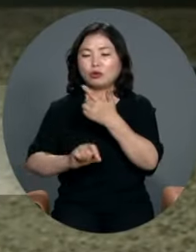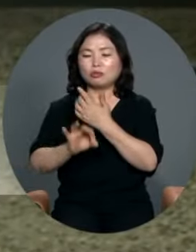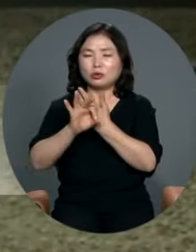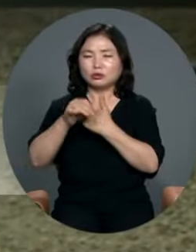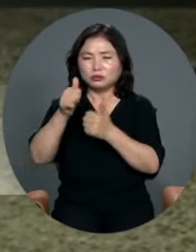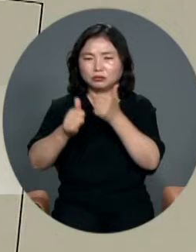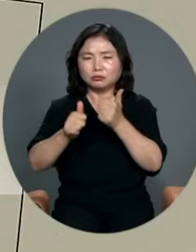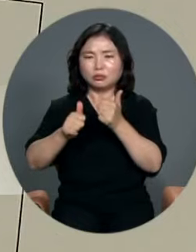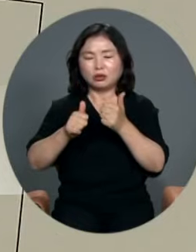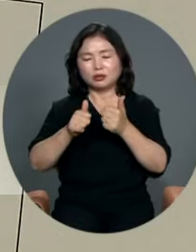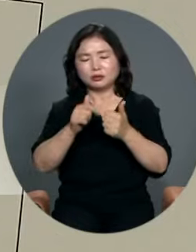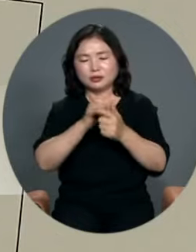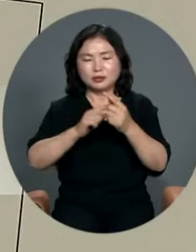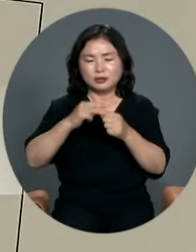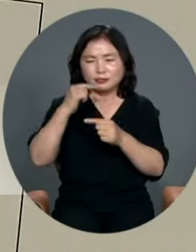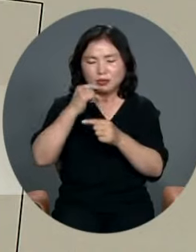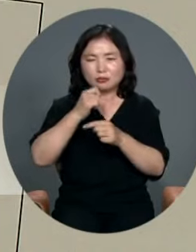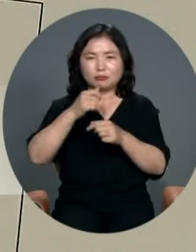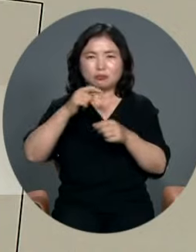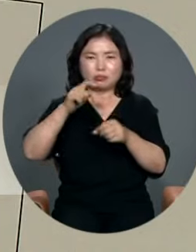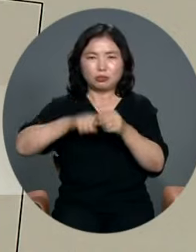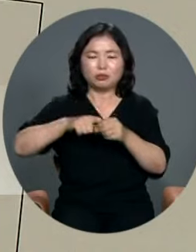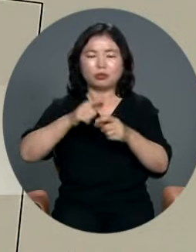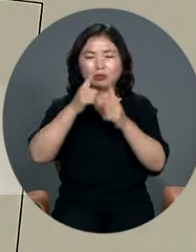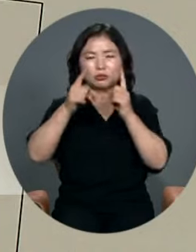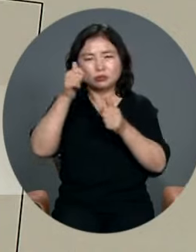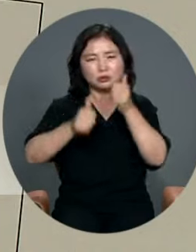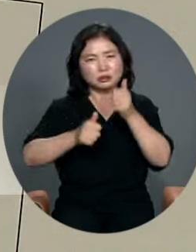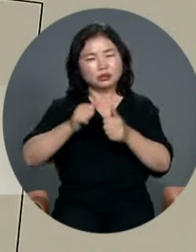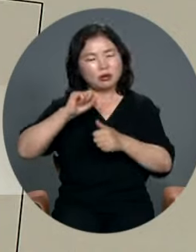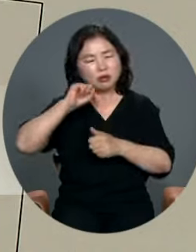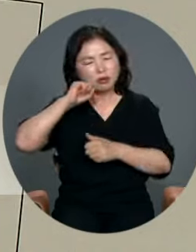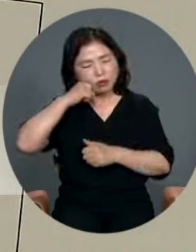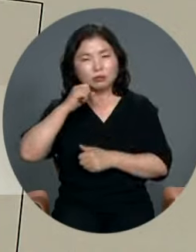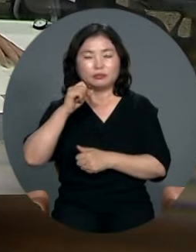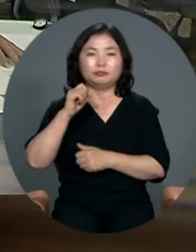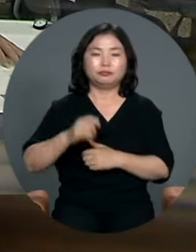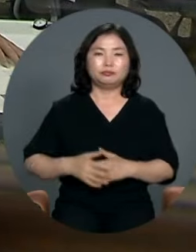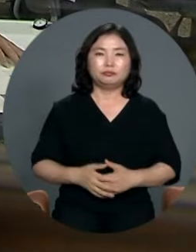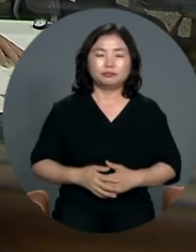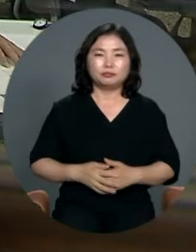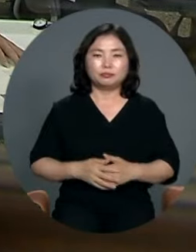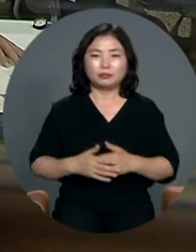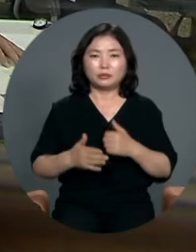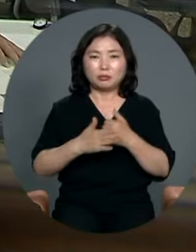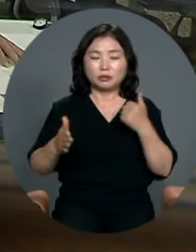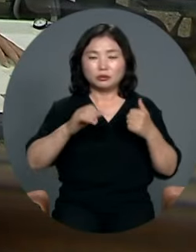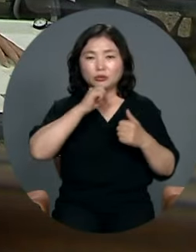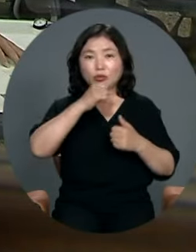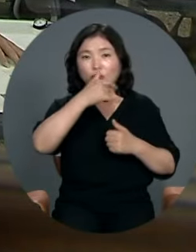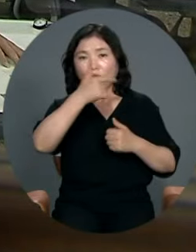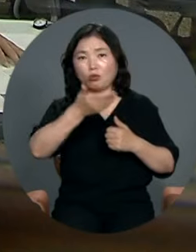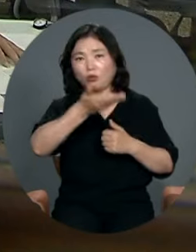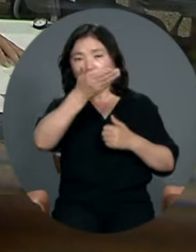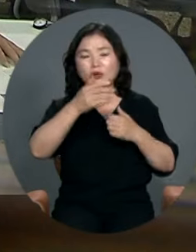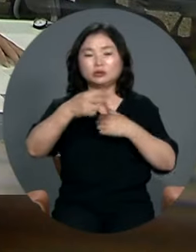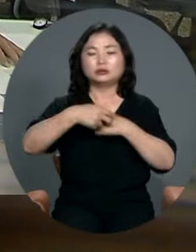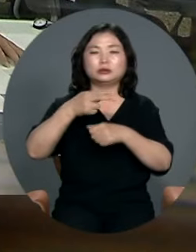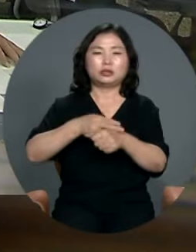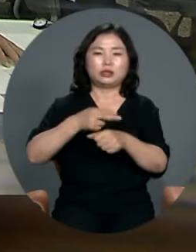모의평가처럼 변별력을 높이기 위해 수능이 어렵게 출제될 것으로 전망됩니다. 따라서 상위권이 선호하는 의대의